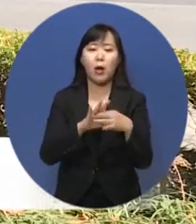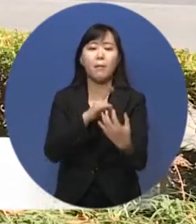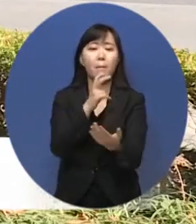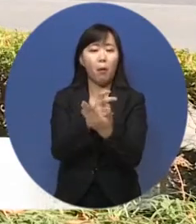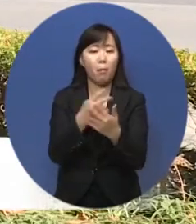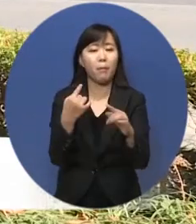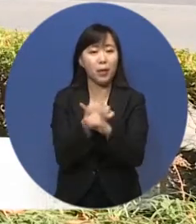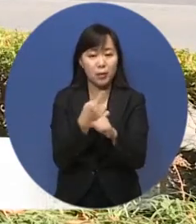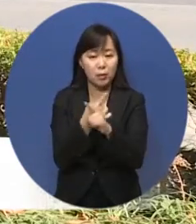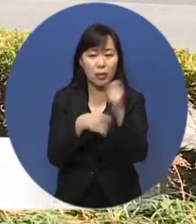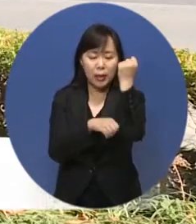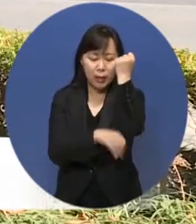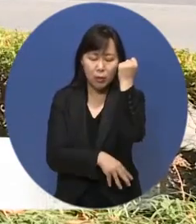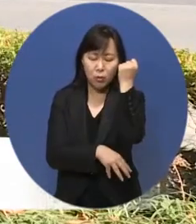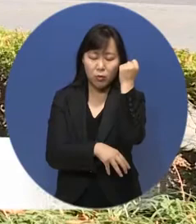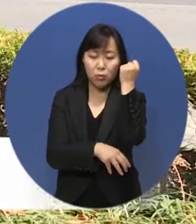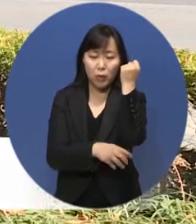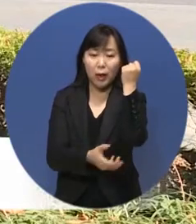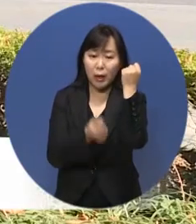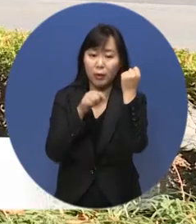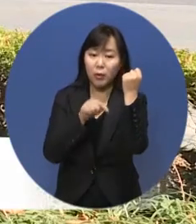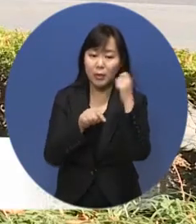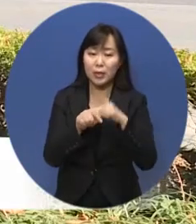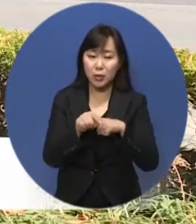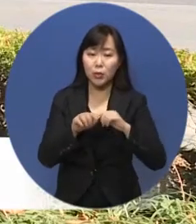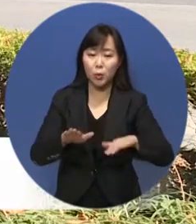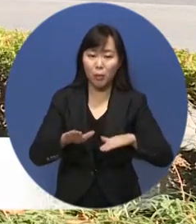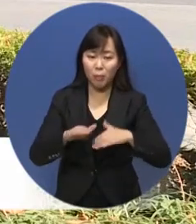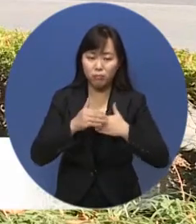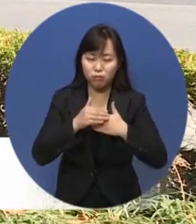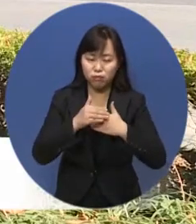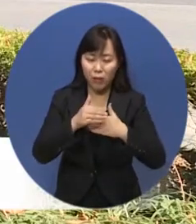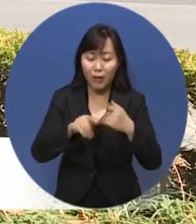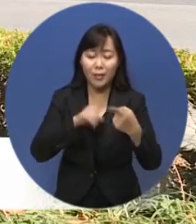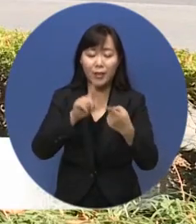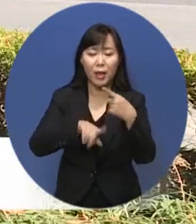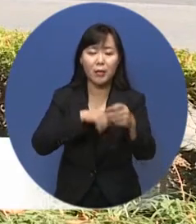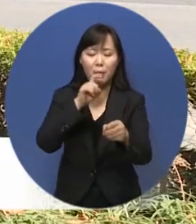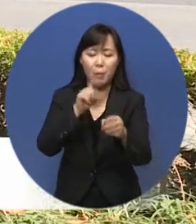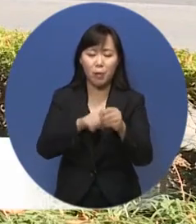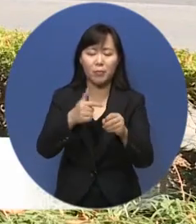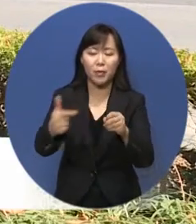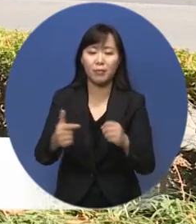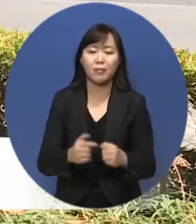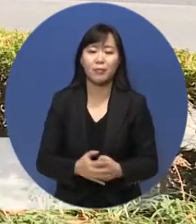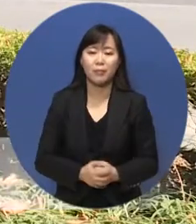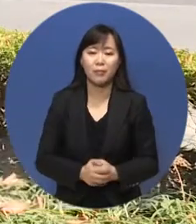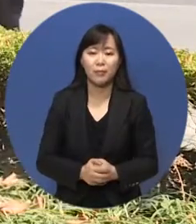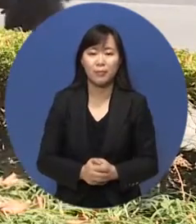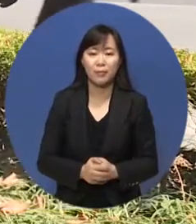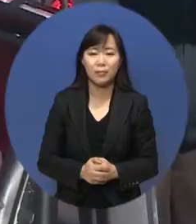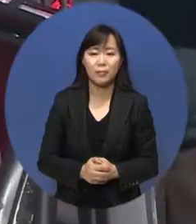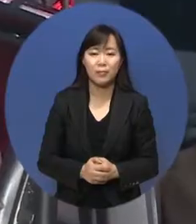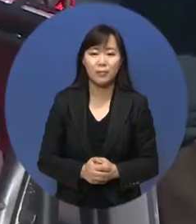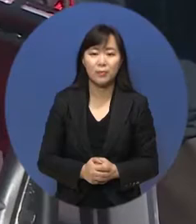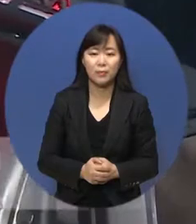관련한 법 개정을 근본적으로 가져가는 게 이번에 저희가 진행하는 거에 가장 큰 목적입니다.